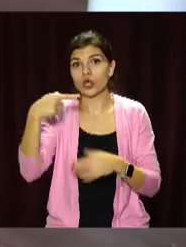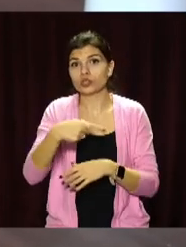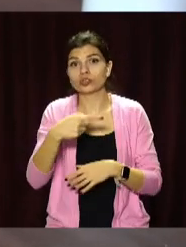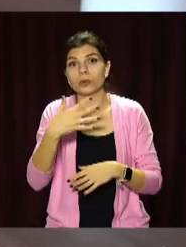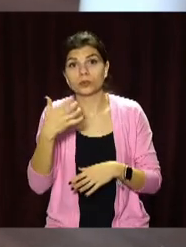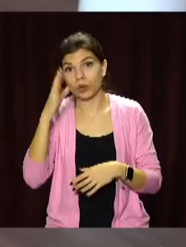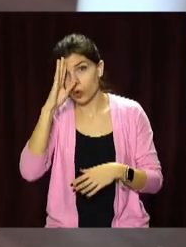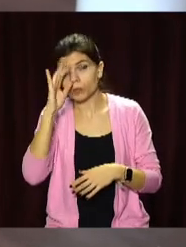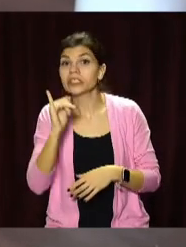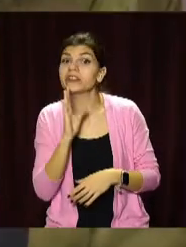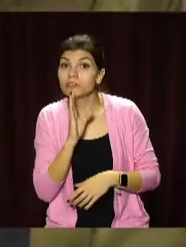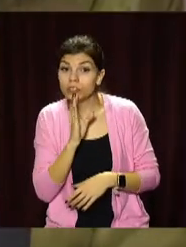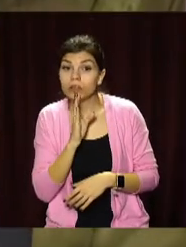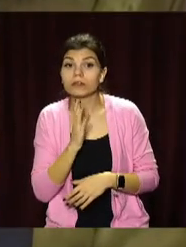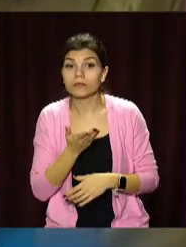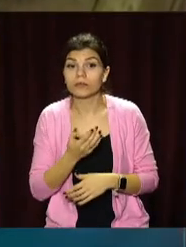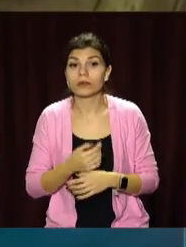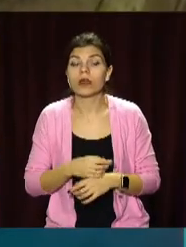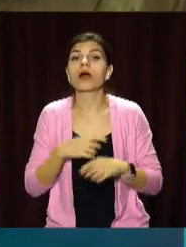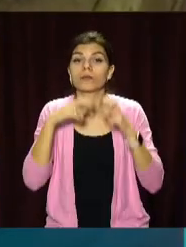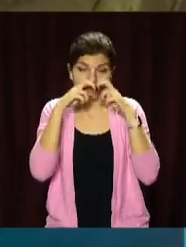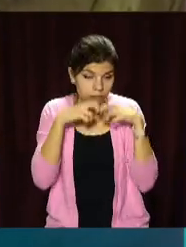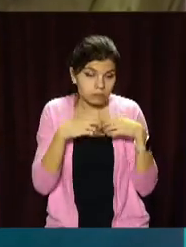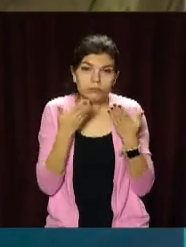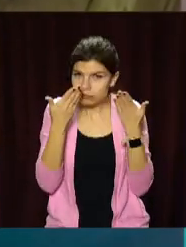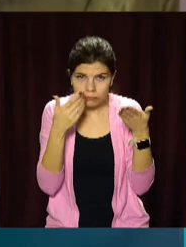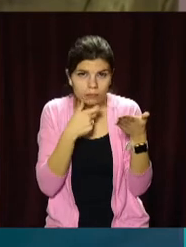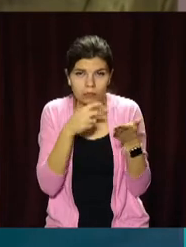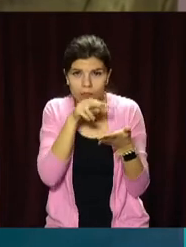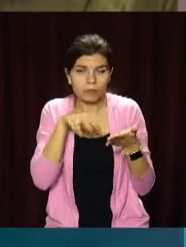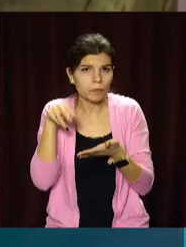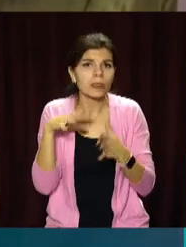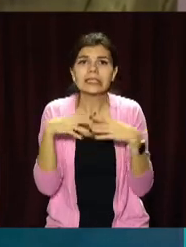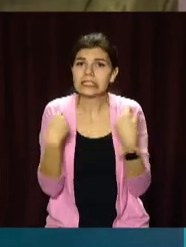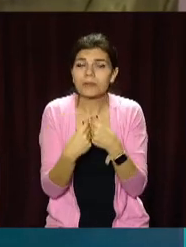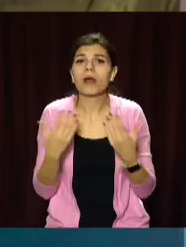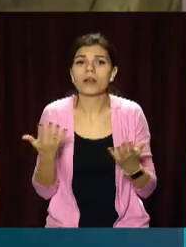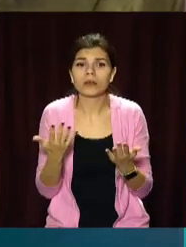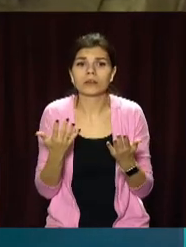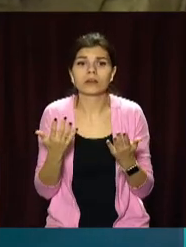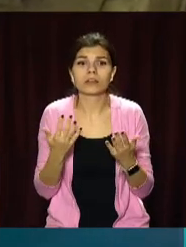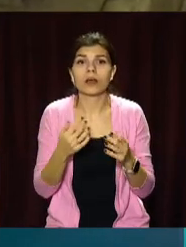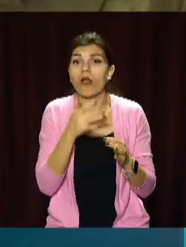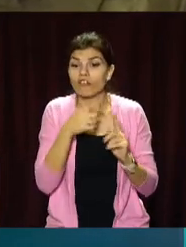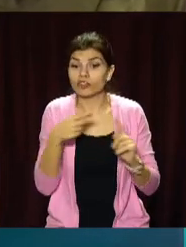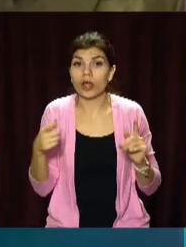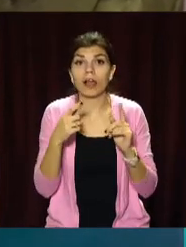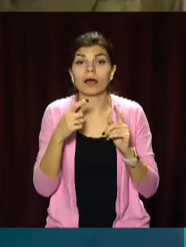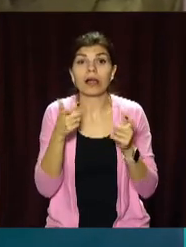1500 хлопчиків та дівчаток. Моніторили сім'ї, які під час